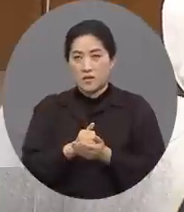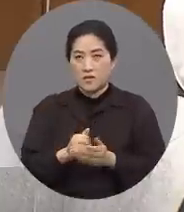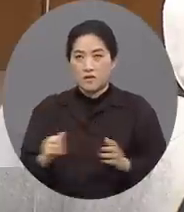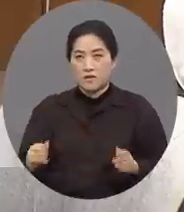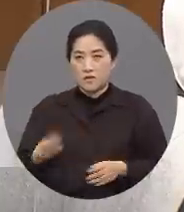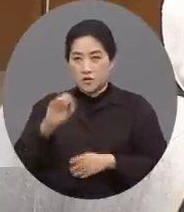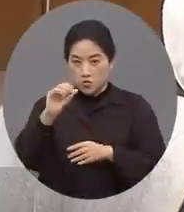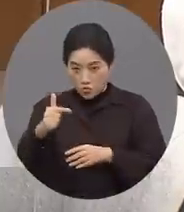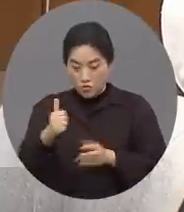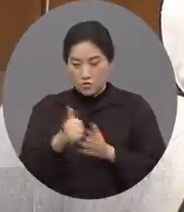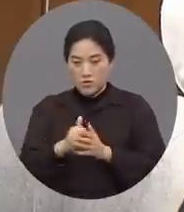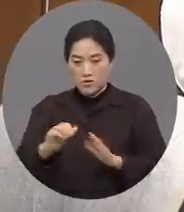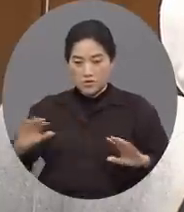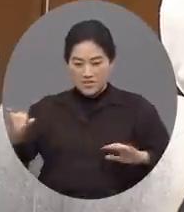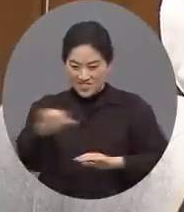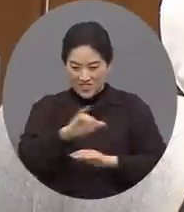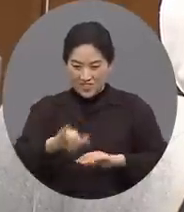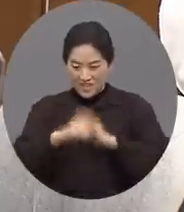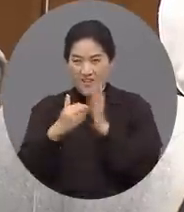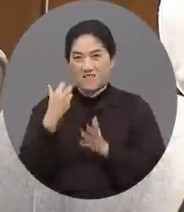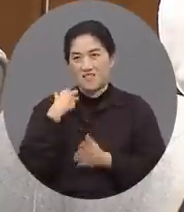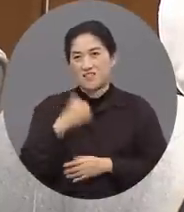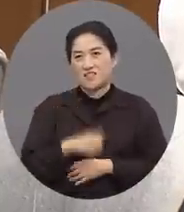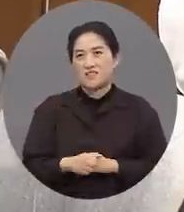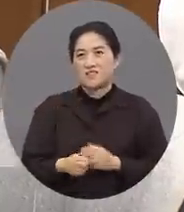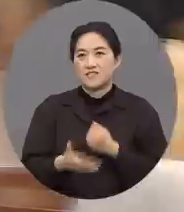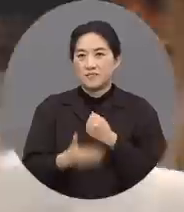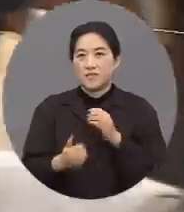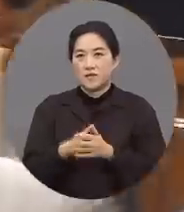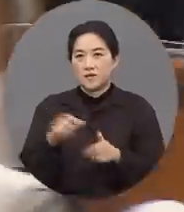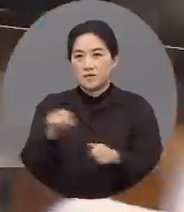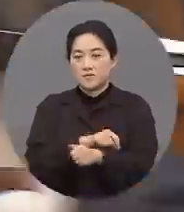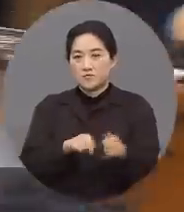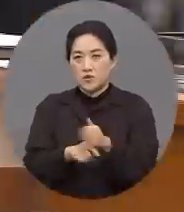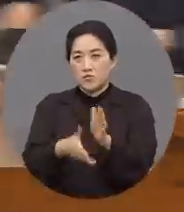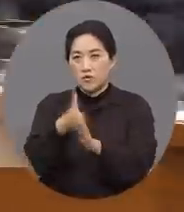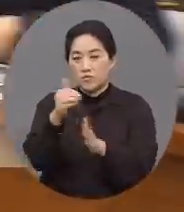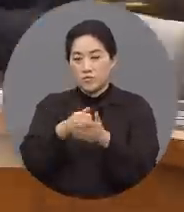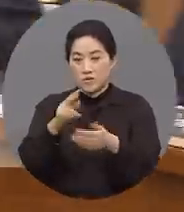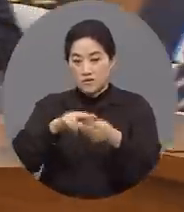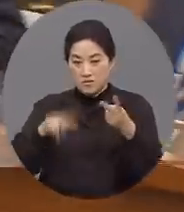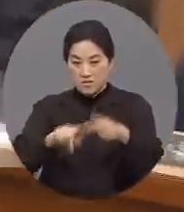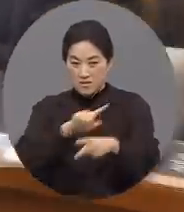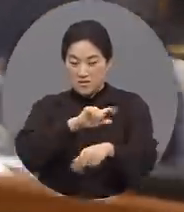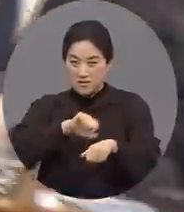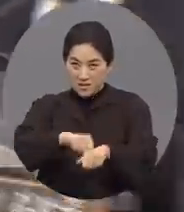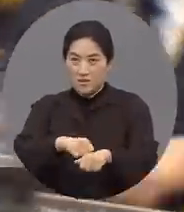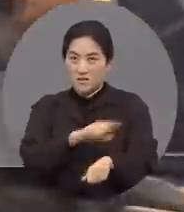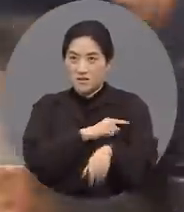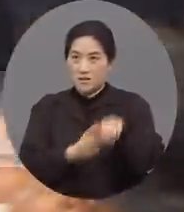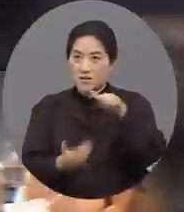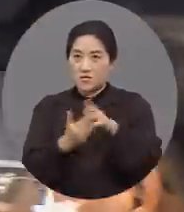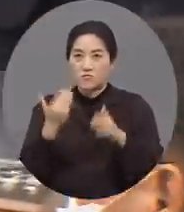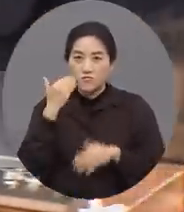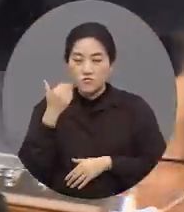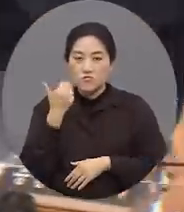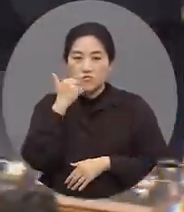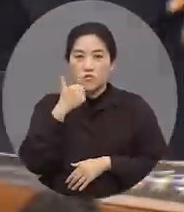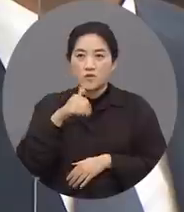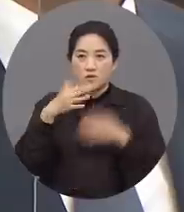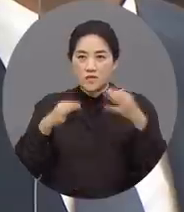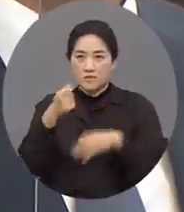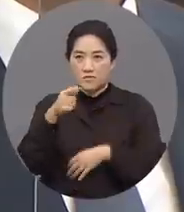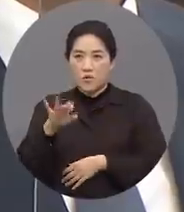국가경찰 담당이라는 이유입니다. 결국 특수본이 형사적 책임을 인정한 최고 윗선은 김광호